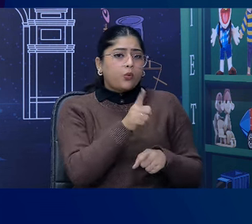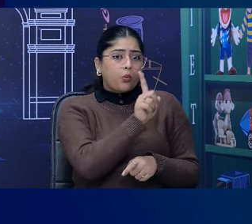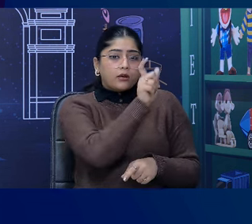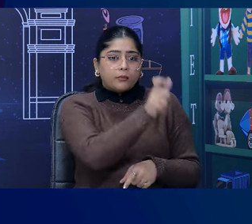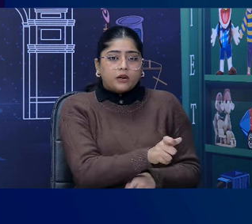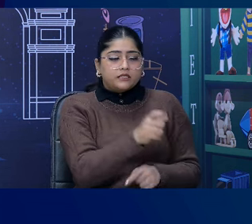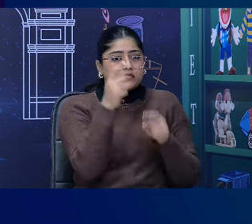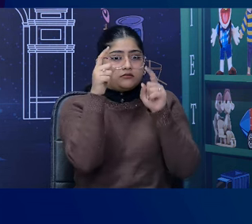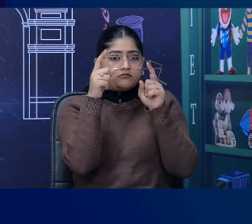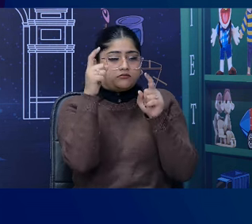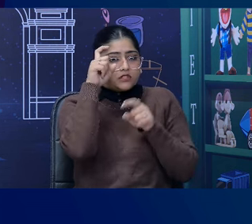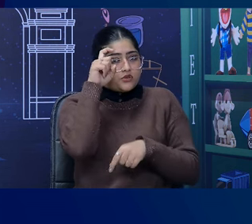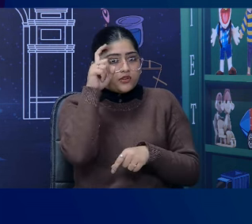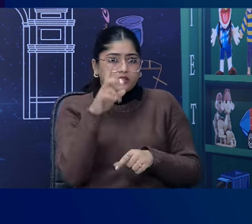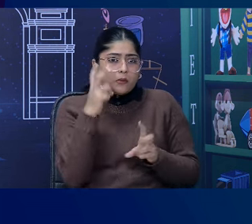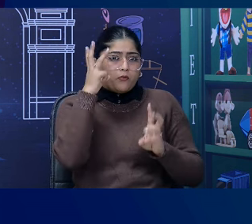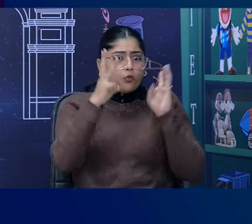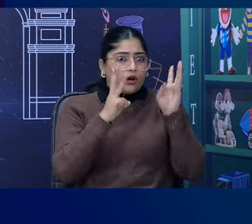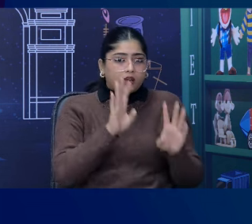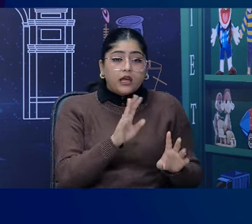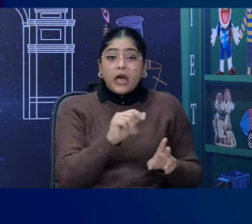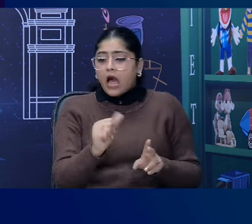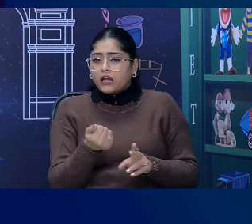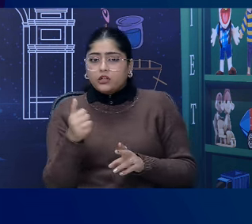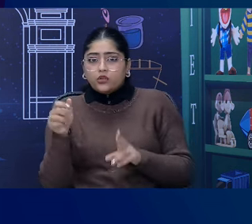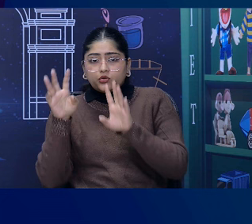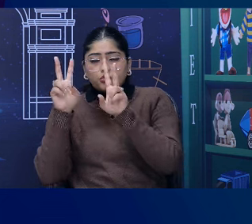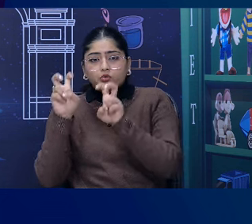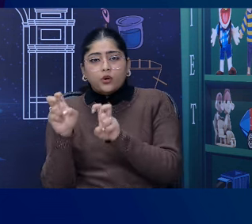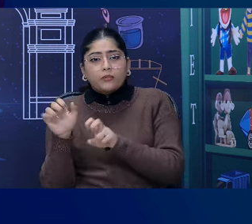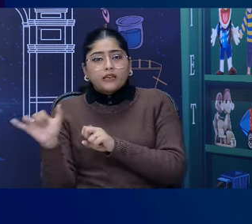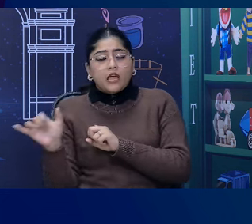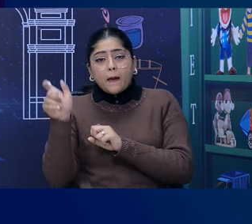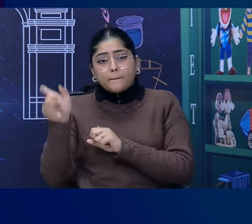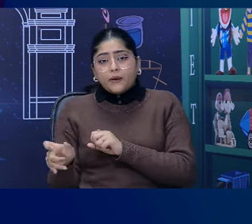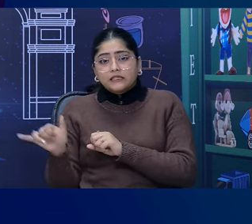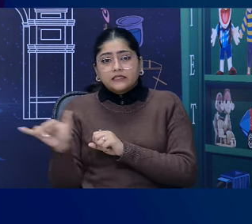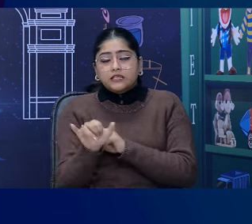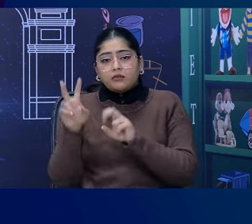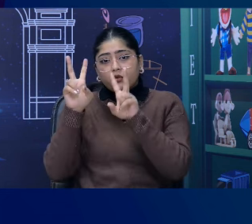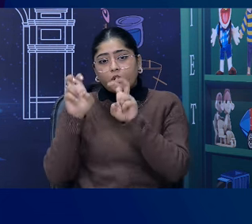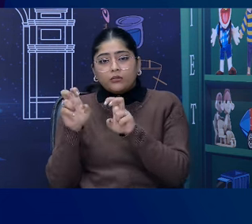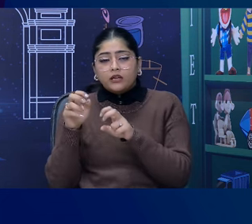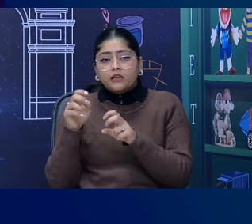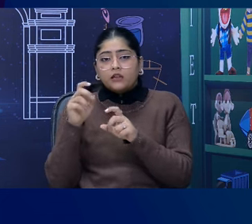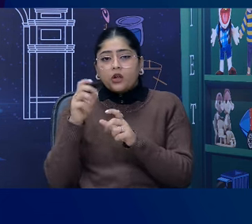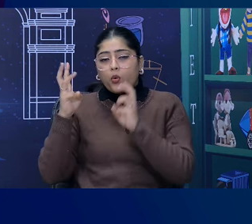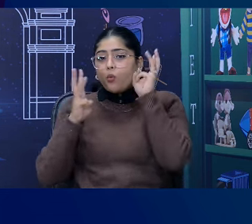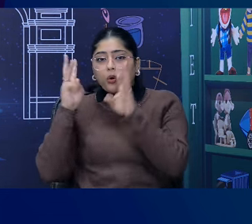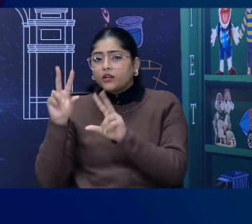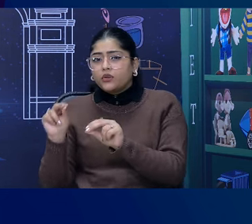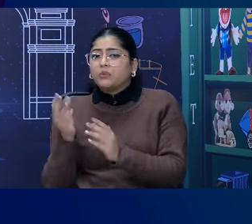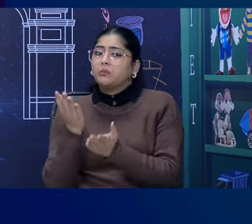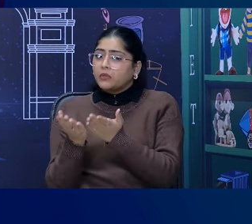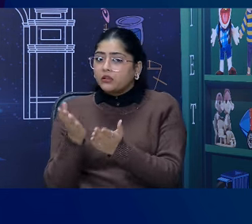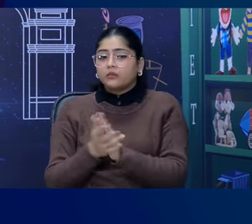करते हैं स्ट्रेस की सपोज इमेजिन कीजिए आपके सामने एक शेर आ गया हम अब शेर आ गया आप क्या करेंगे कोई एक होगा वो उससे